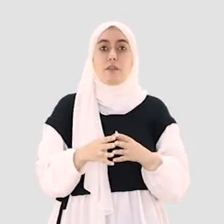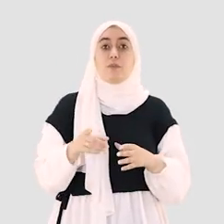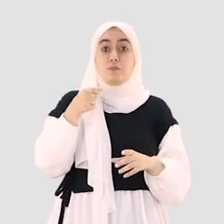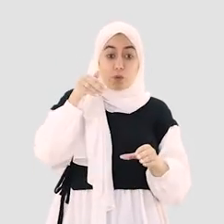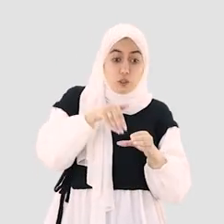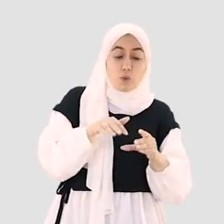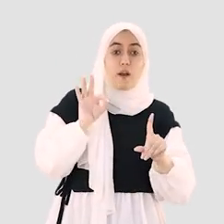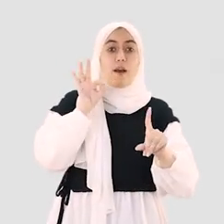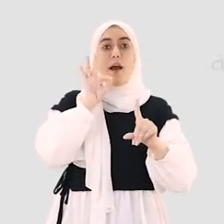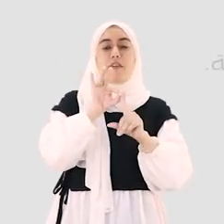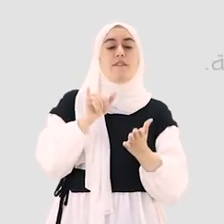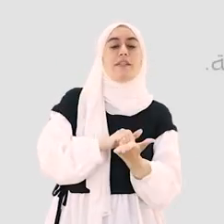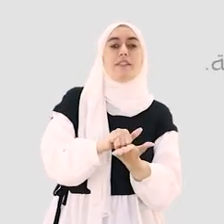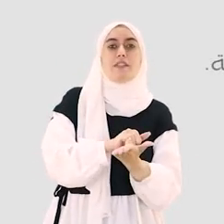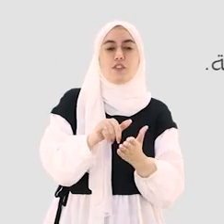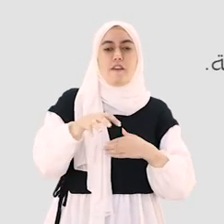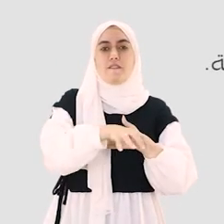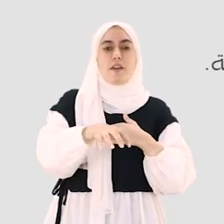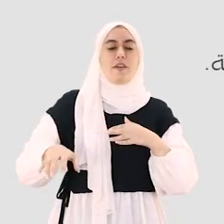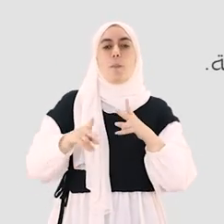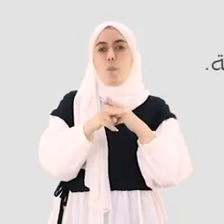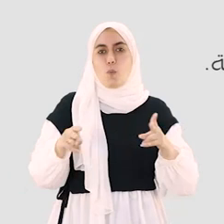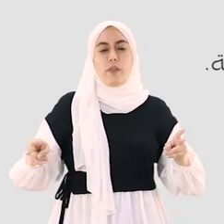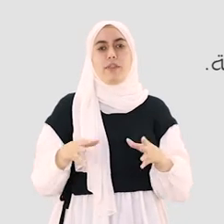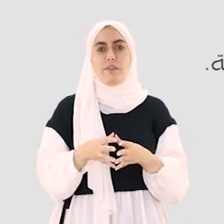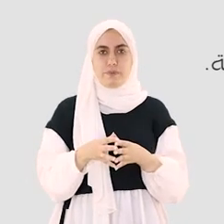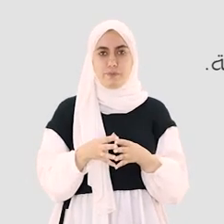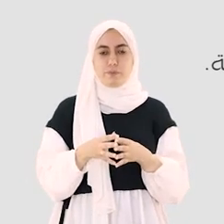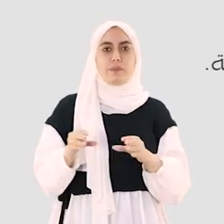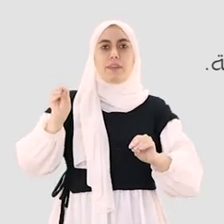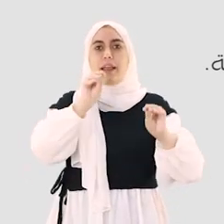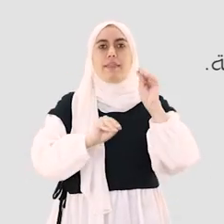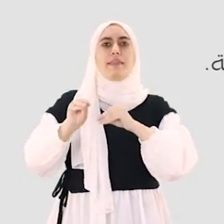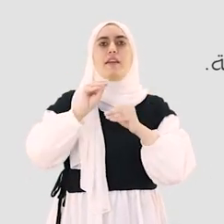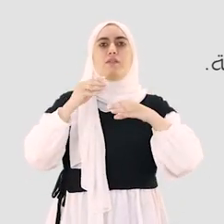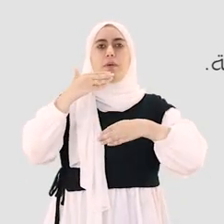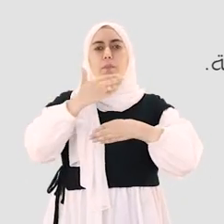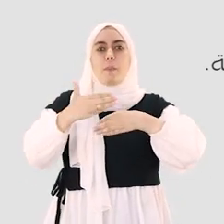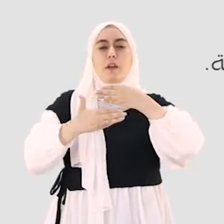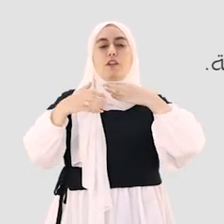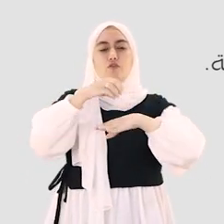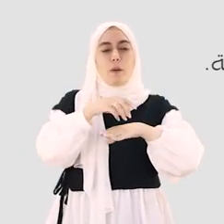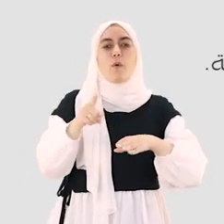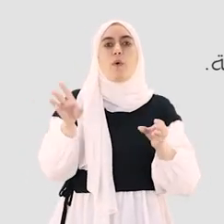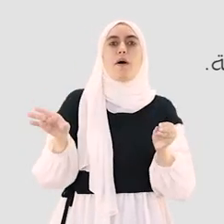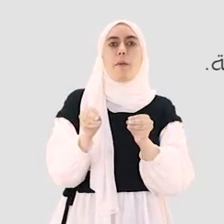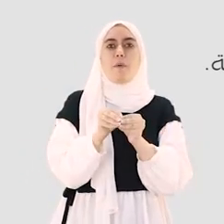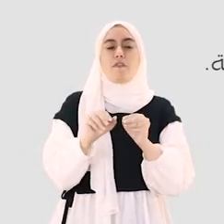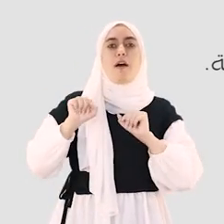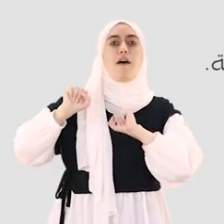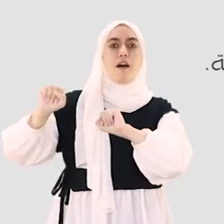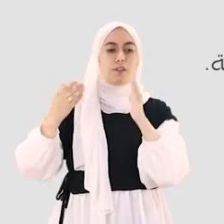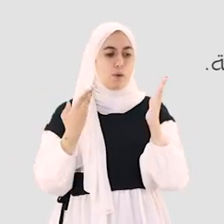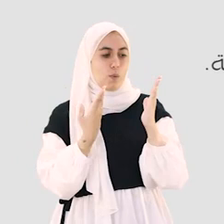كافه الخدمات ويتضمن الاهداف الاستراتيجيه الفرعيه التاليه تهيئه مباني الجامعه